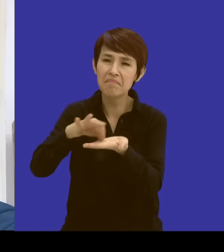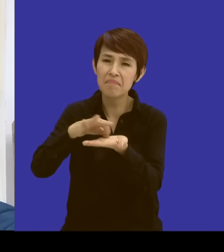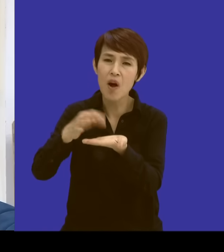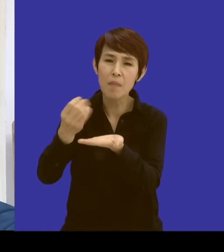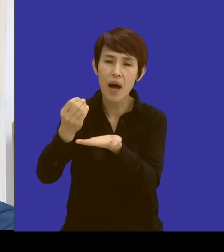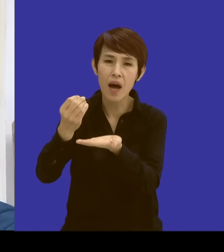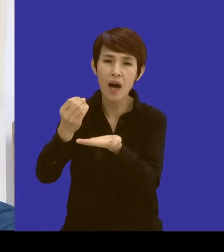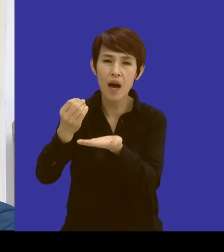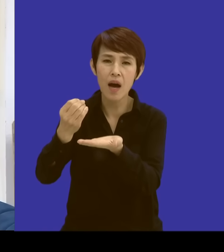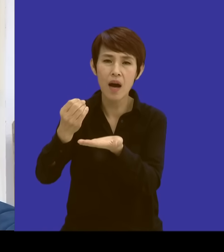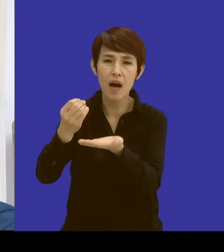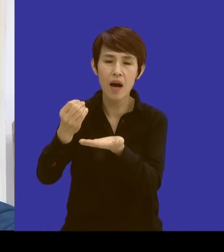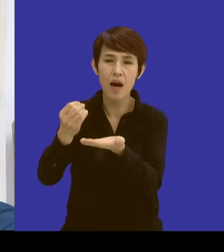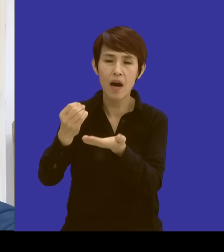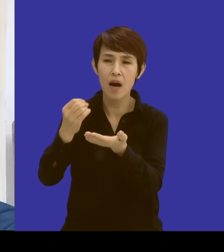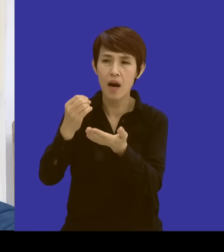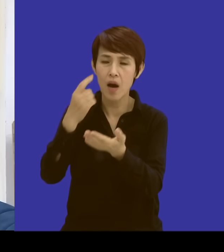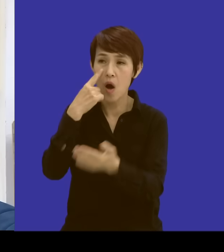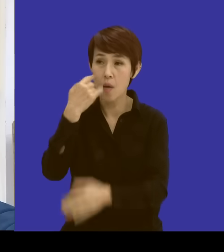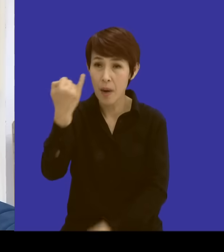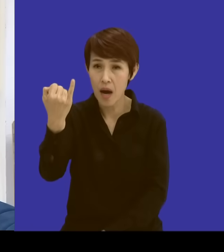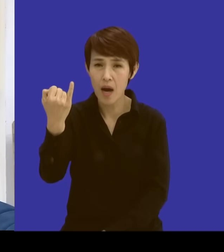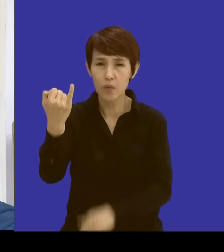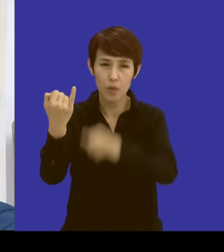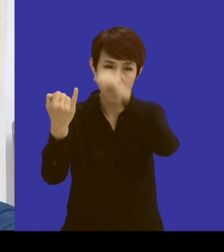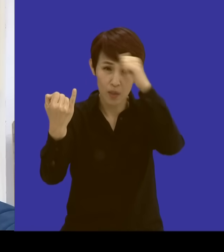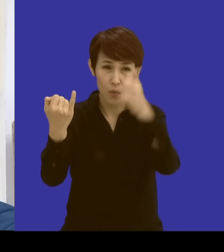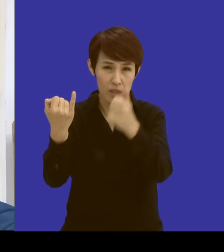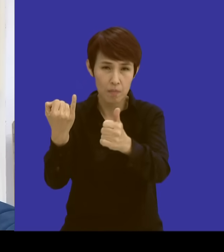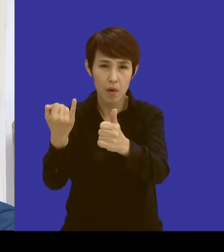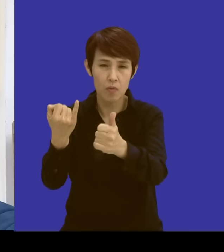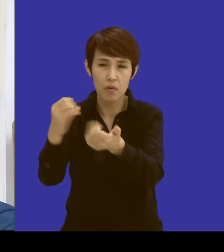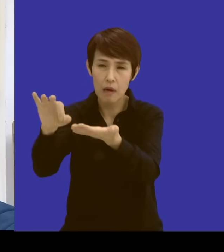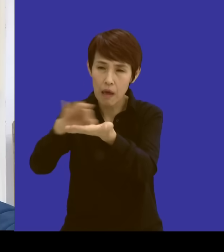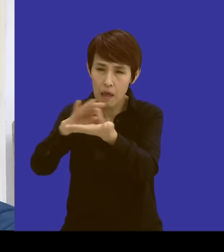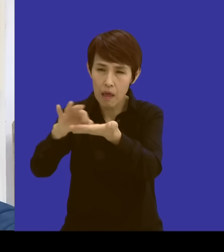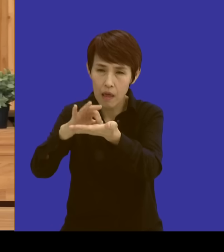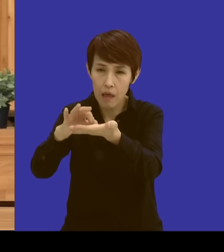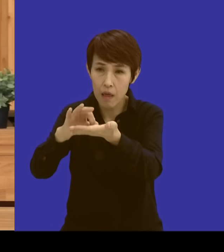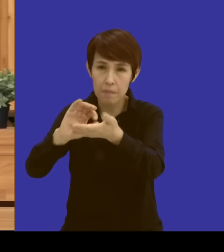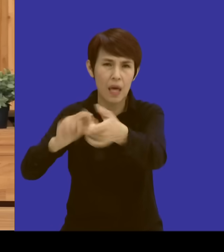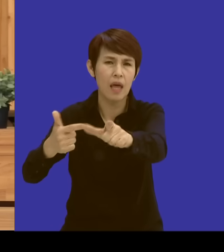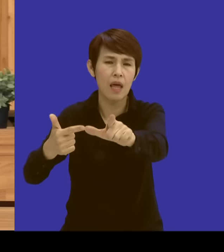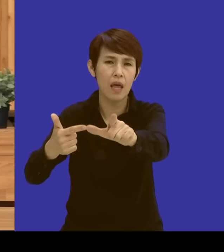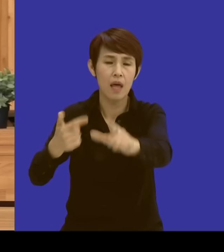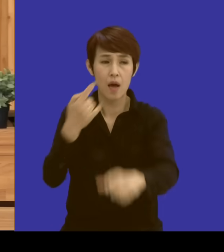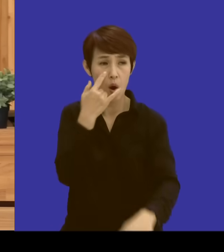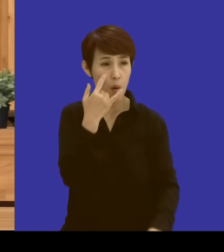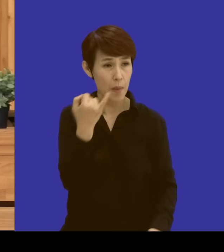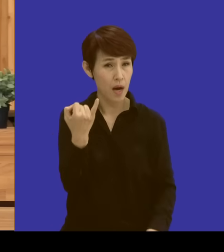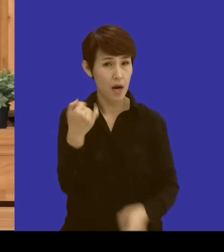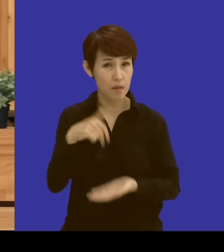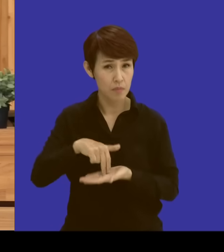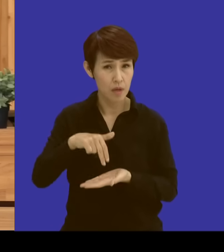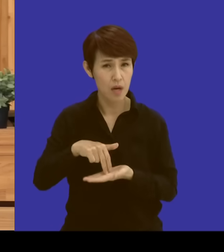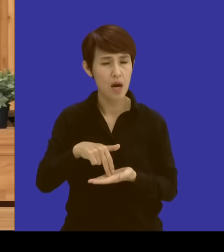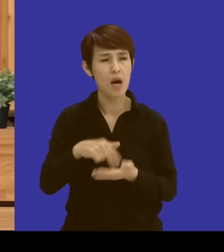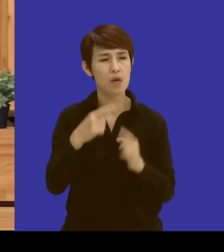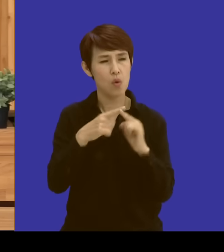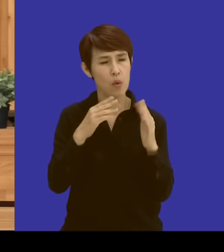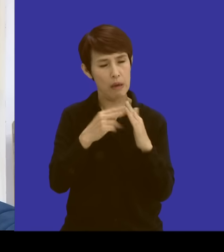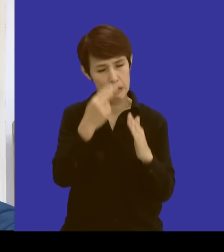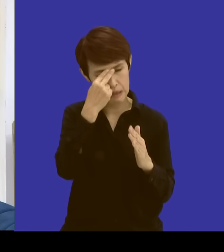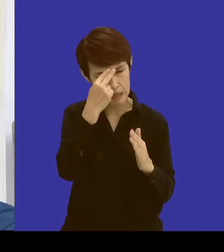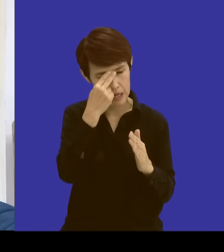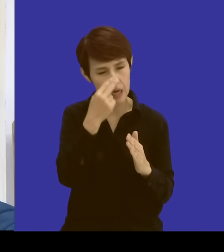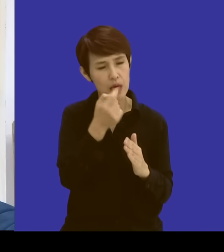이제 어머니하고 장로님들하고 퇴직금을 계산하는 방식이 다르신 거예요. 그러니까 어머니는 뭐 교회가